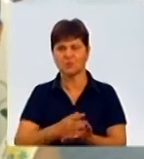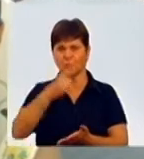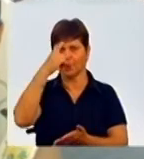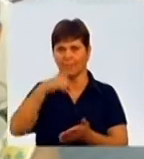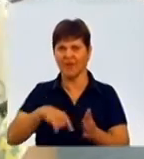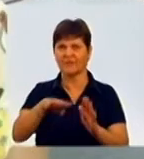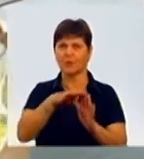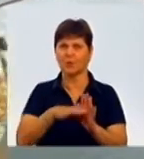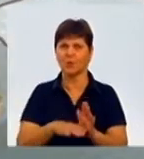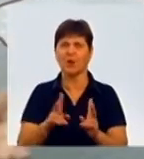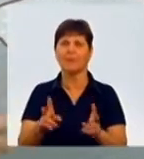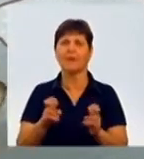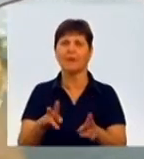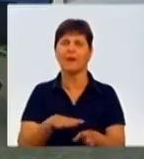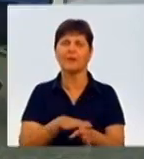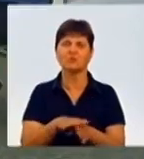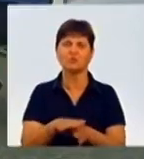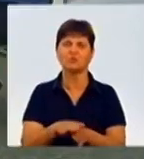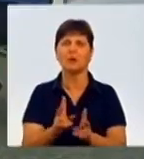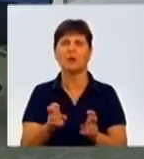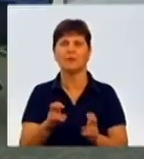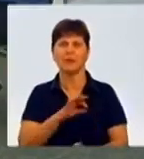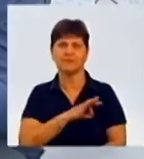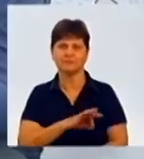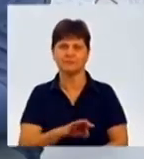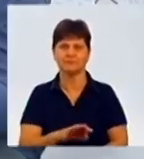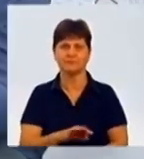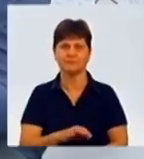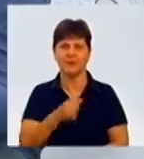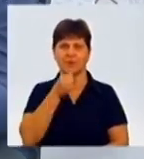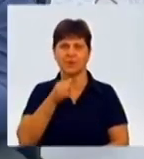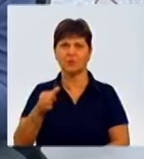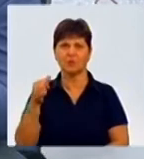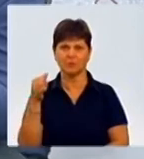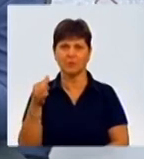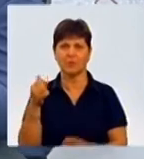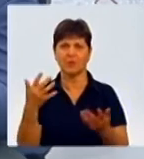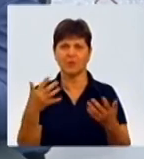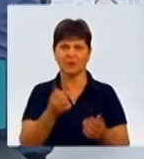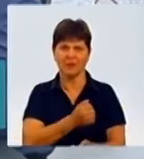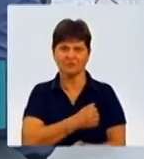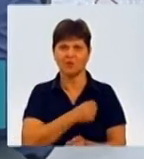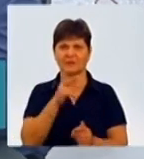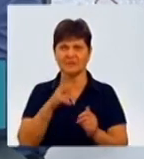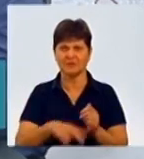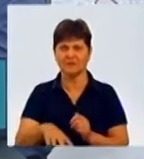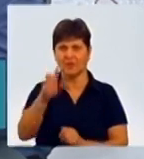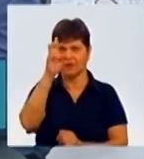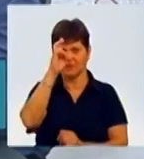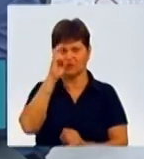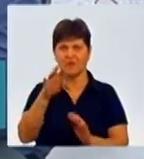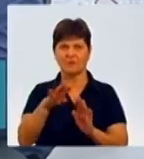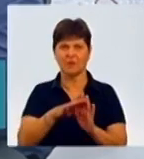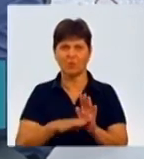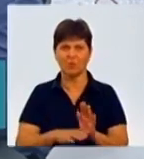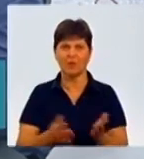вони реалізовуються і виконуються? Ну, в минулому році, на жаль, закінчила дія державна програма «Онкологія», яка